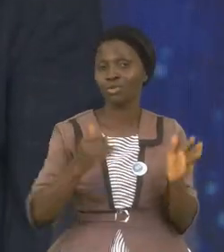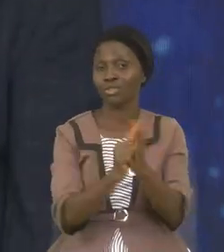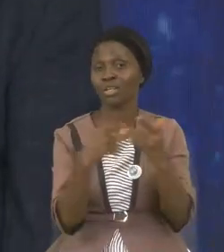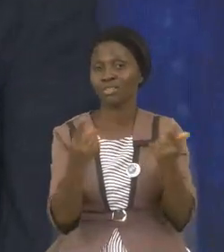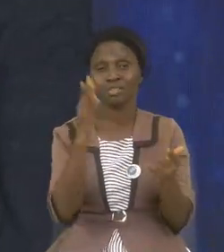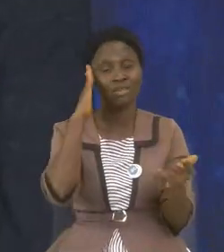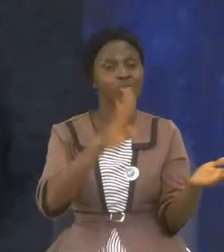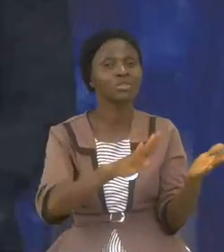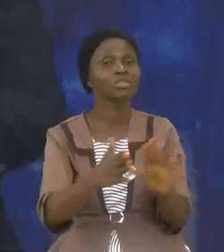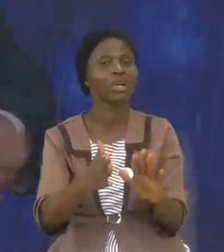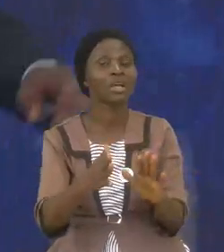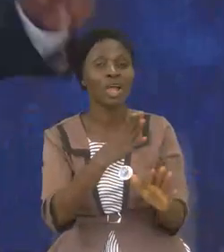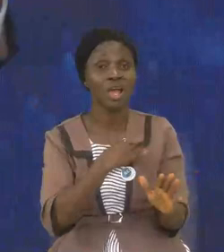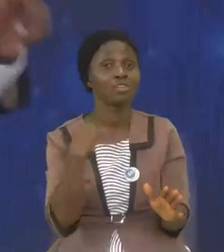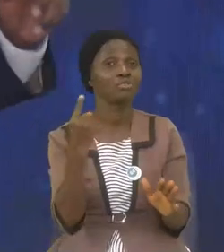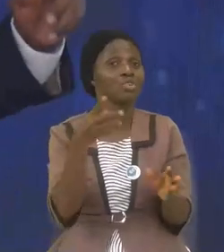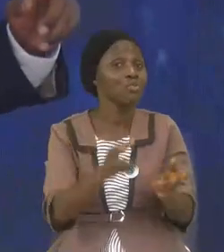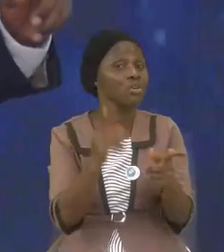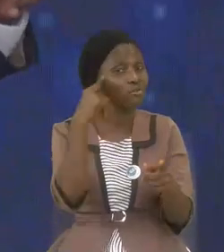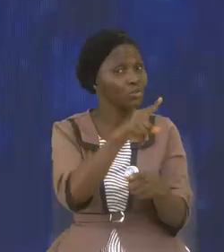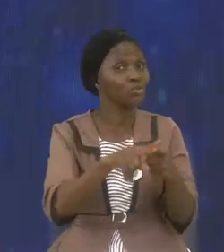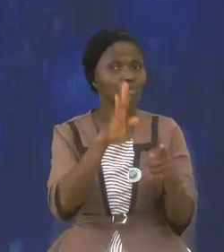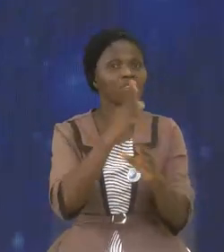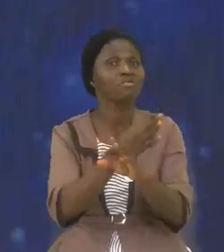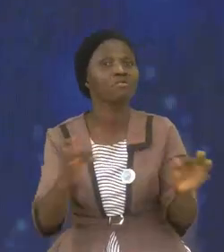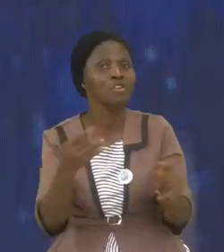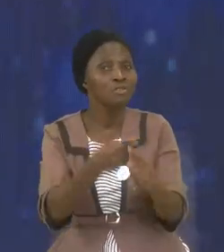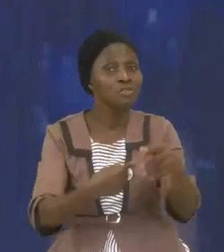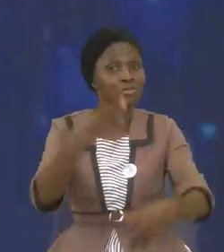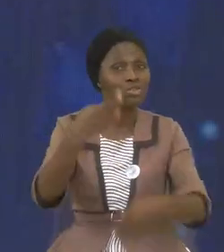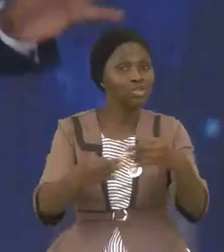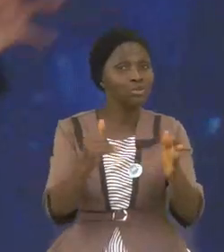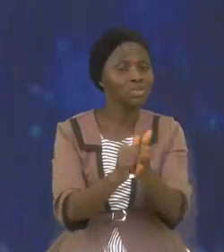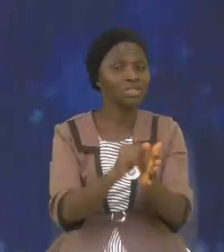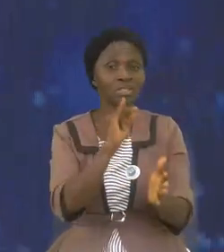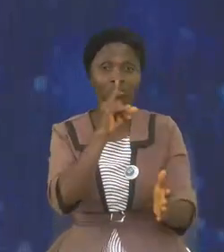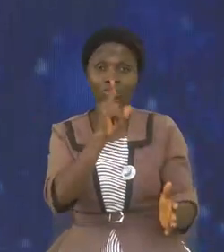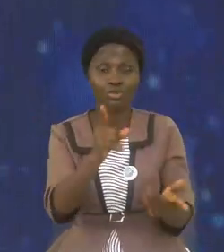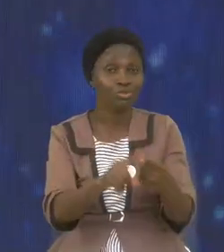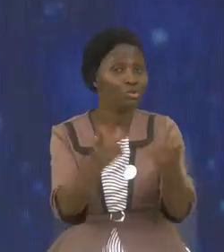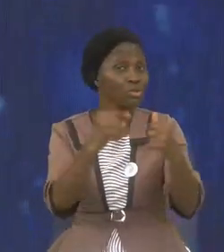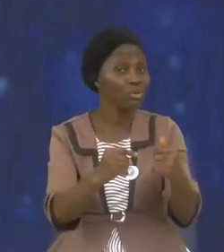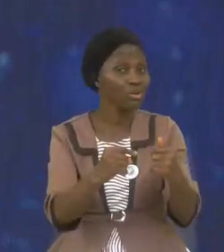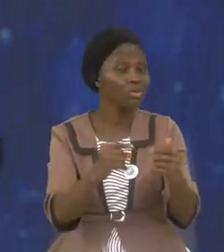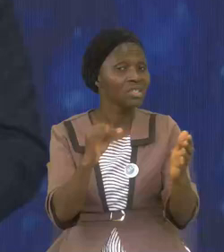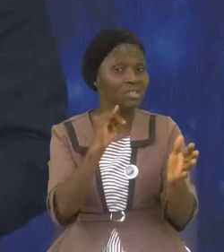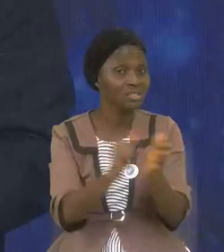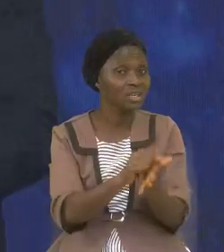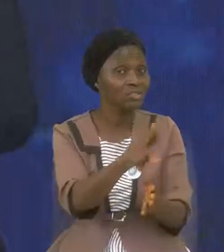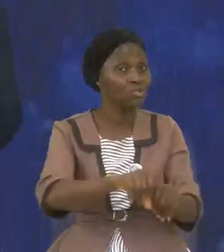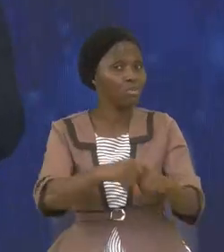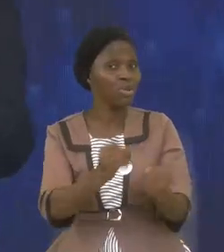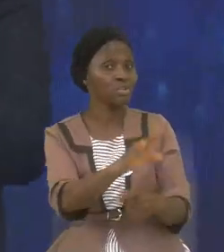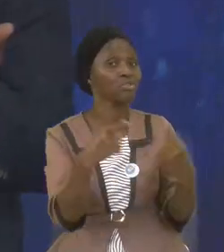aux hauts cadres, aux grands, que l'âme qui pêche, c'est celle qui mourra, qu'il n'y a qu'une seule voie pour